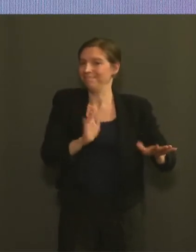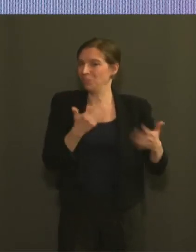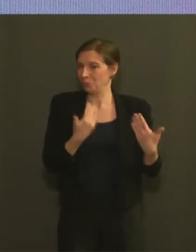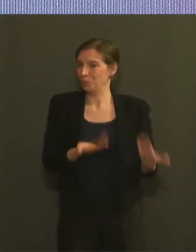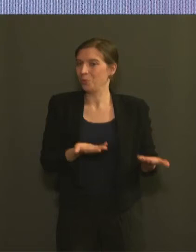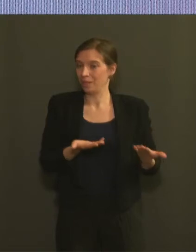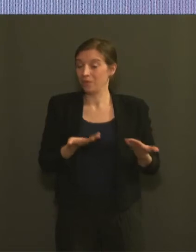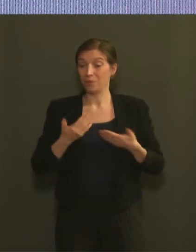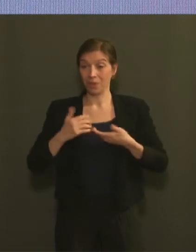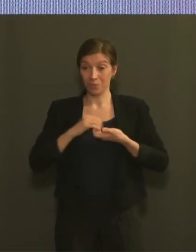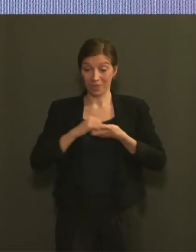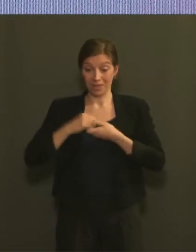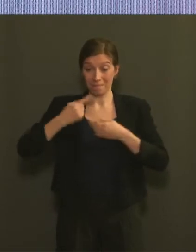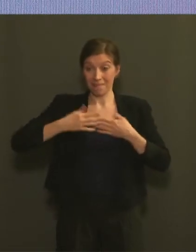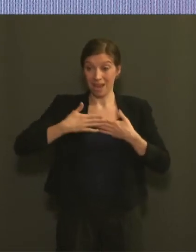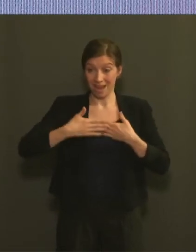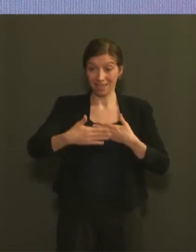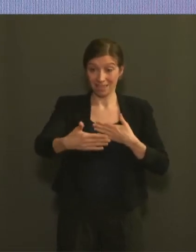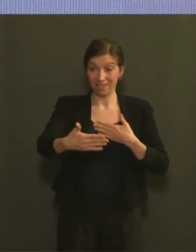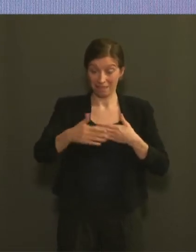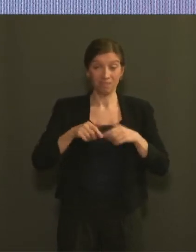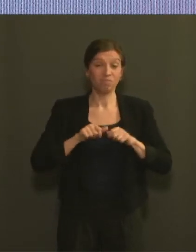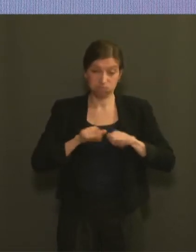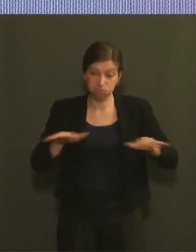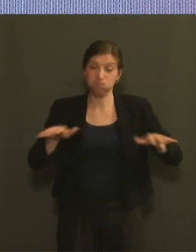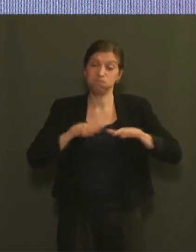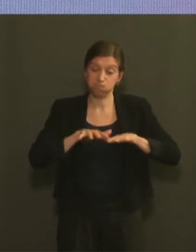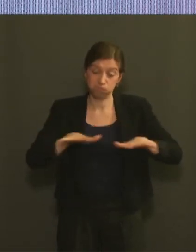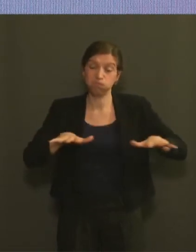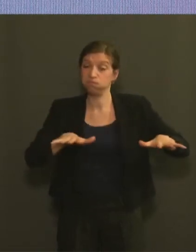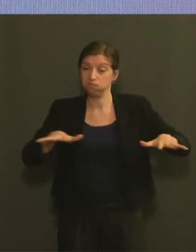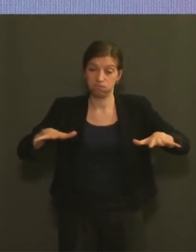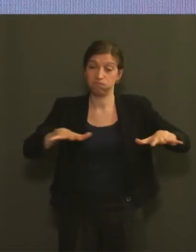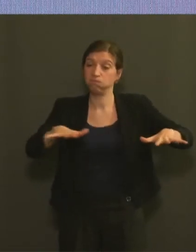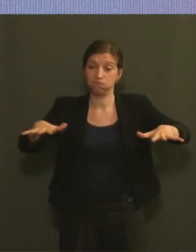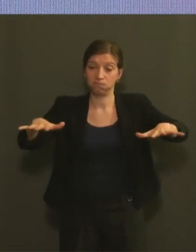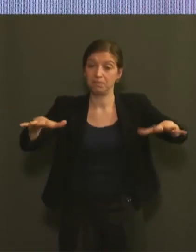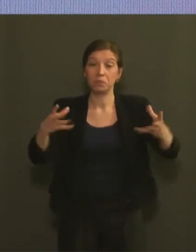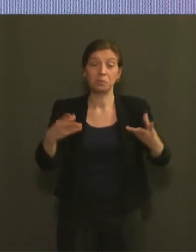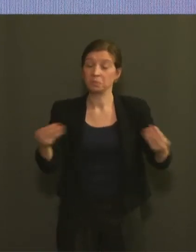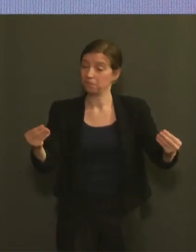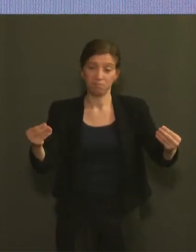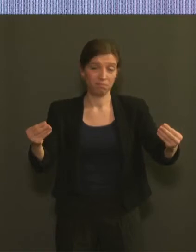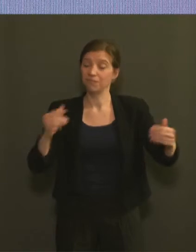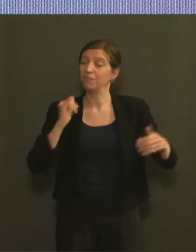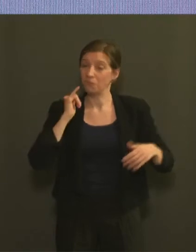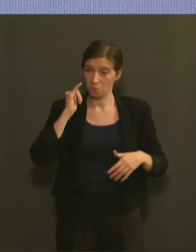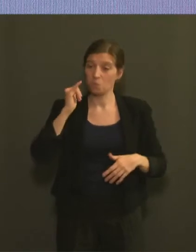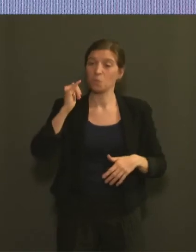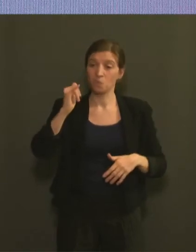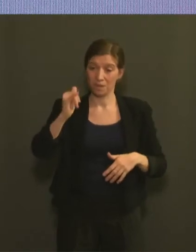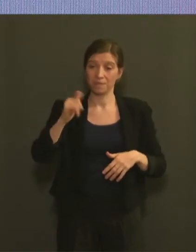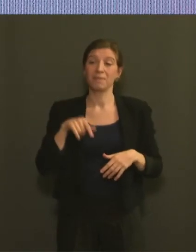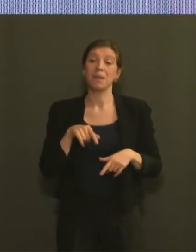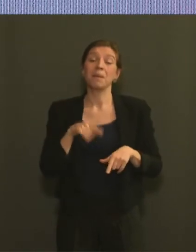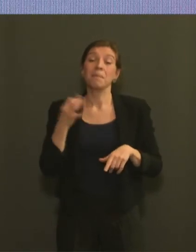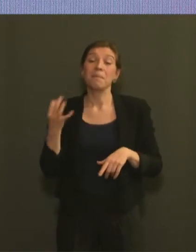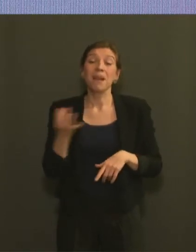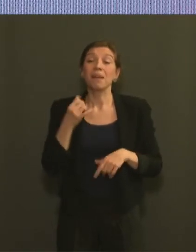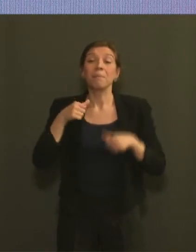illustre mon goût d'amande brève ordre des médecins